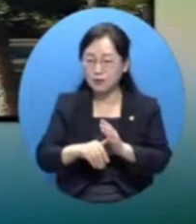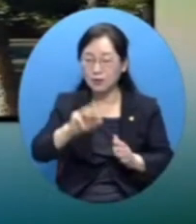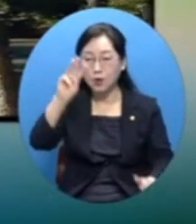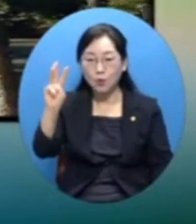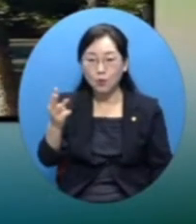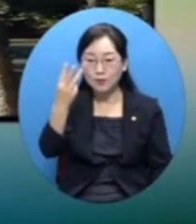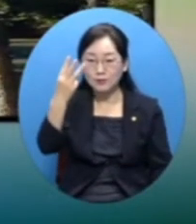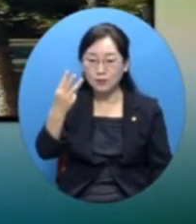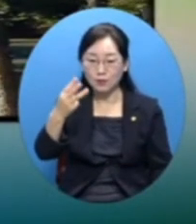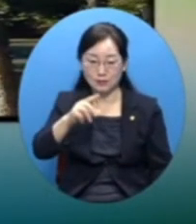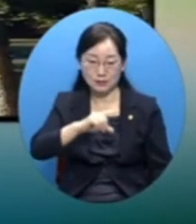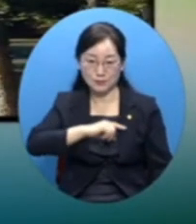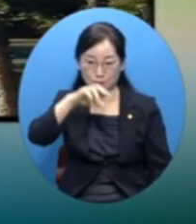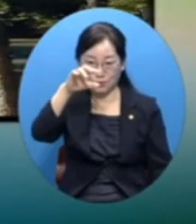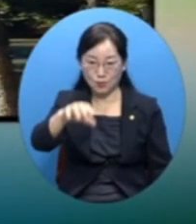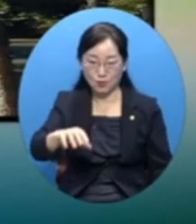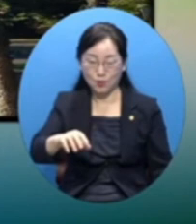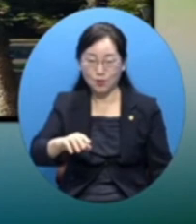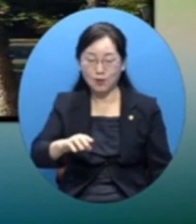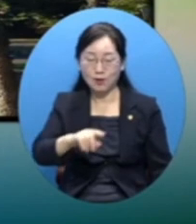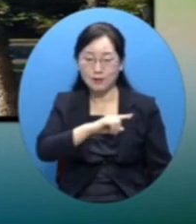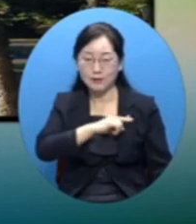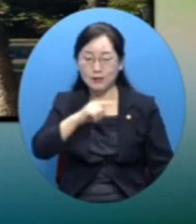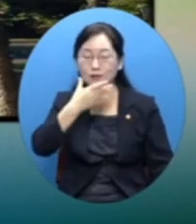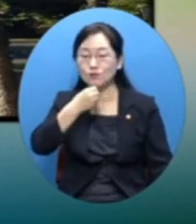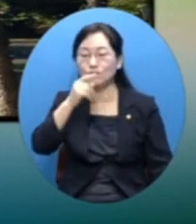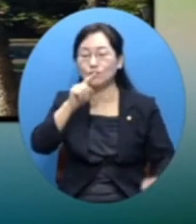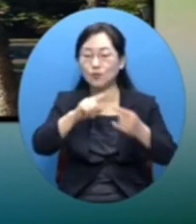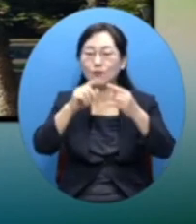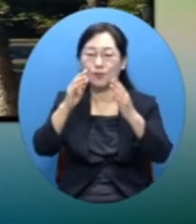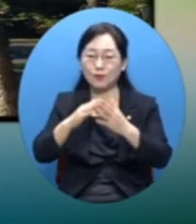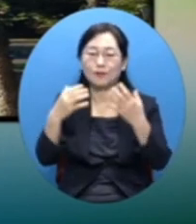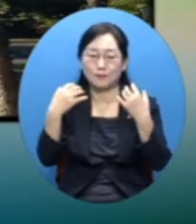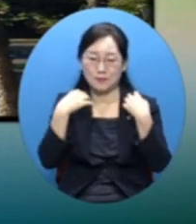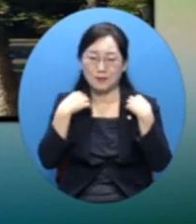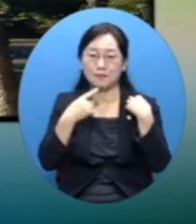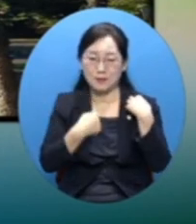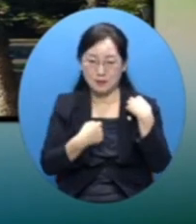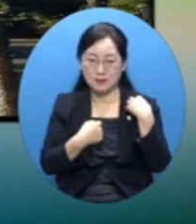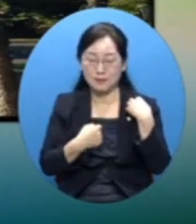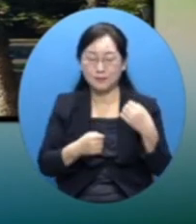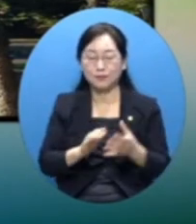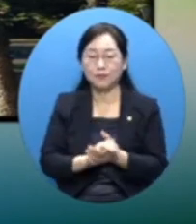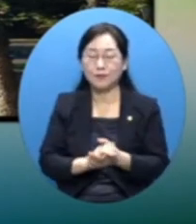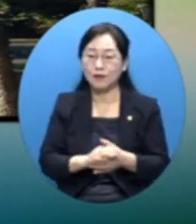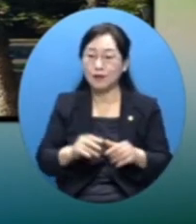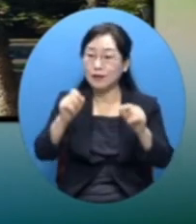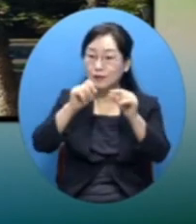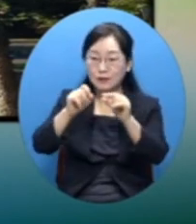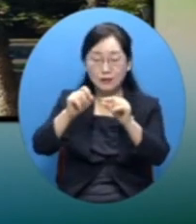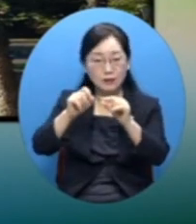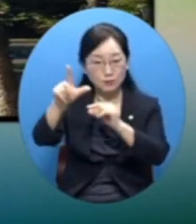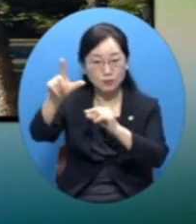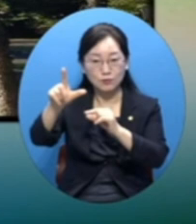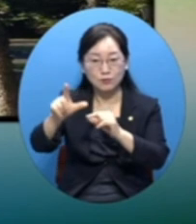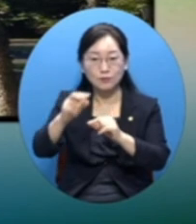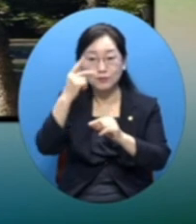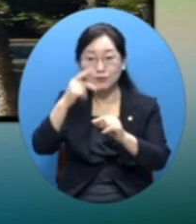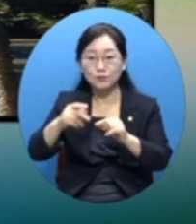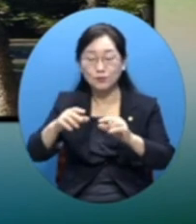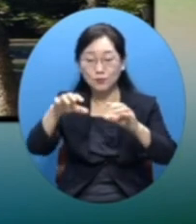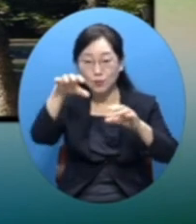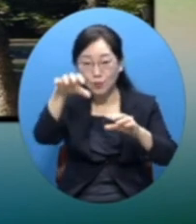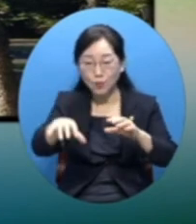교회를 섬기게 됐습니다 그 당시 미국에는 대부분 하님 교회는 미국